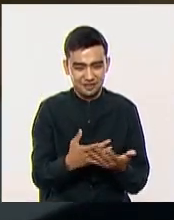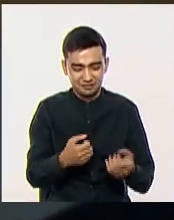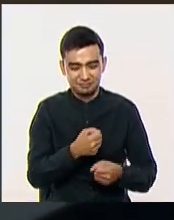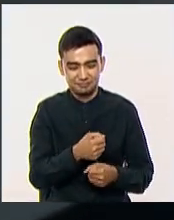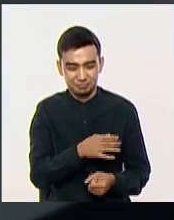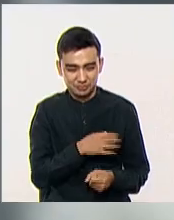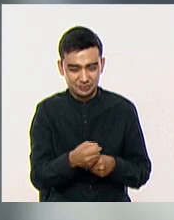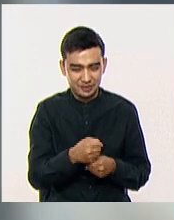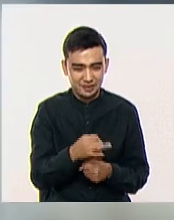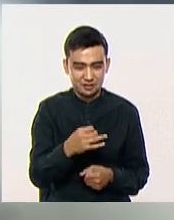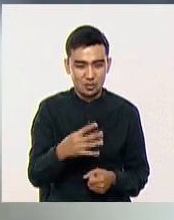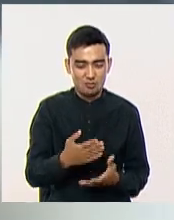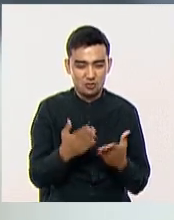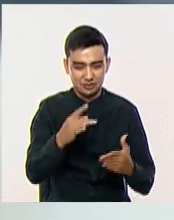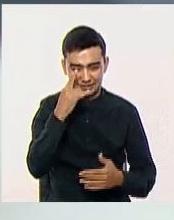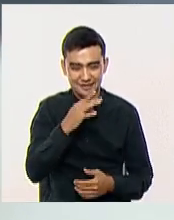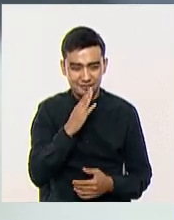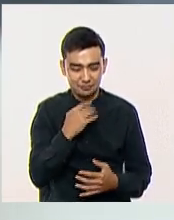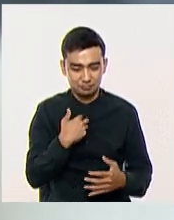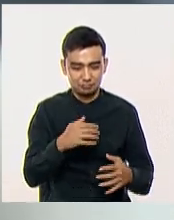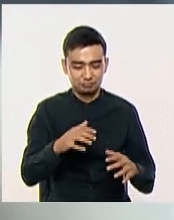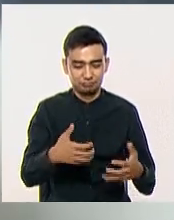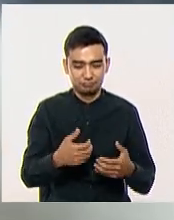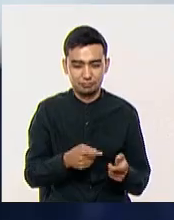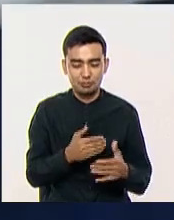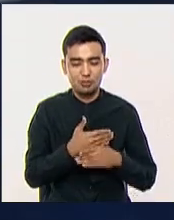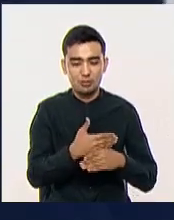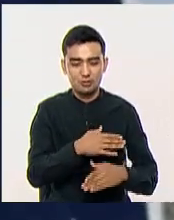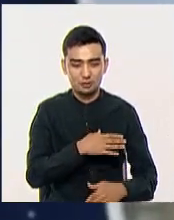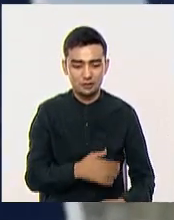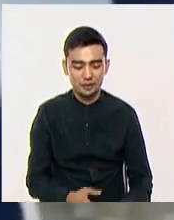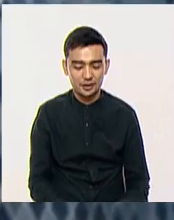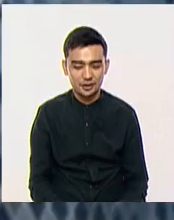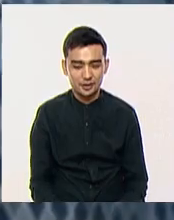порядка 40 казахстанок. Анастасия Новикова, Давран Абдиев, Абзал Турабеков, Информбюро Шымкент.